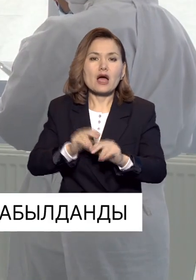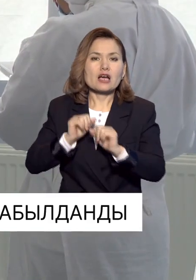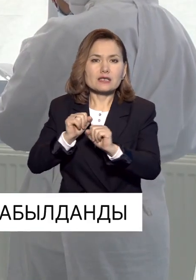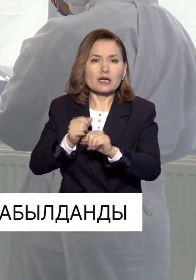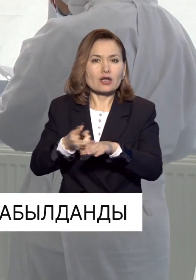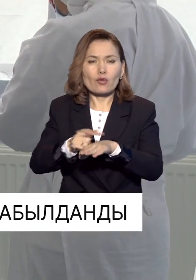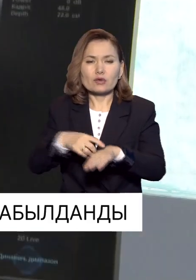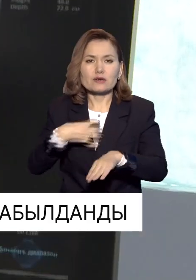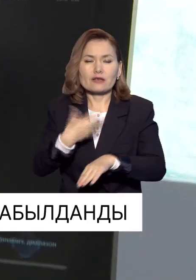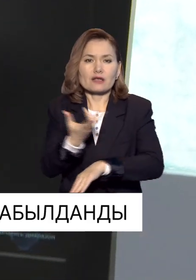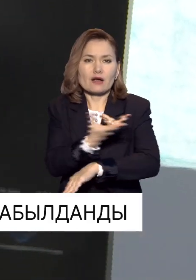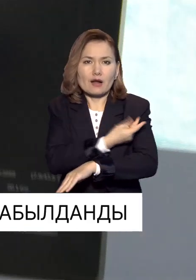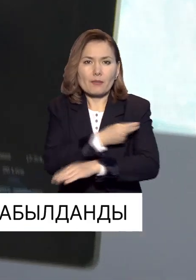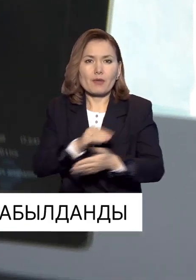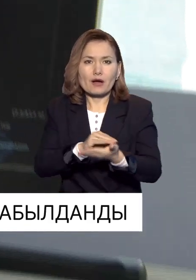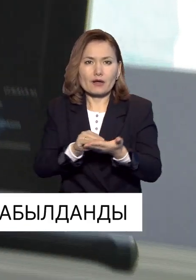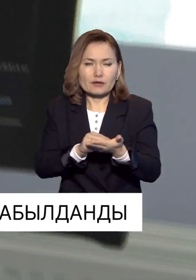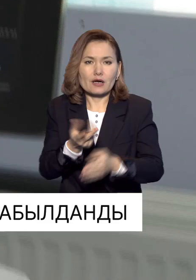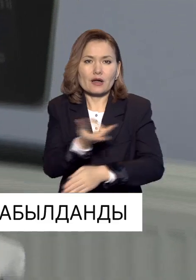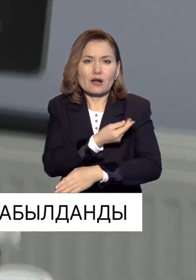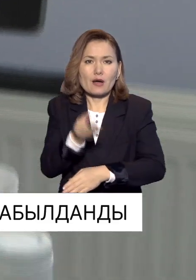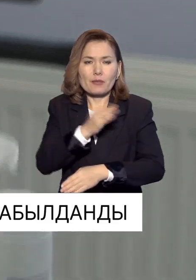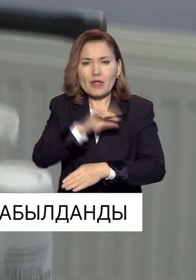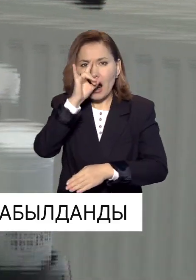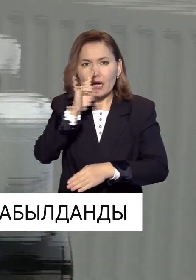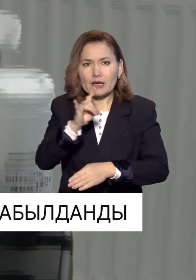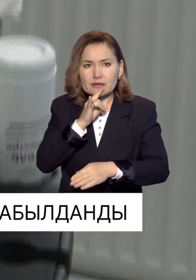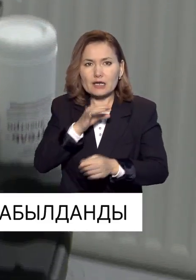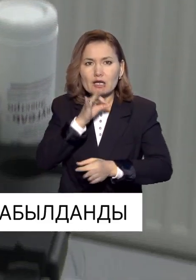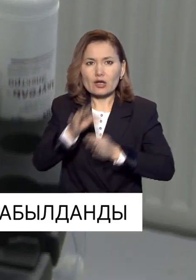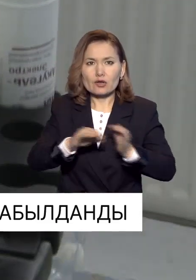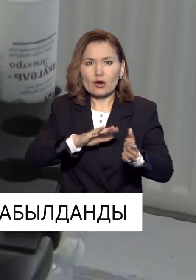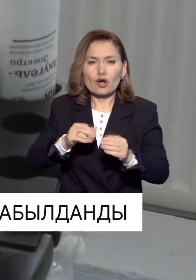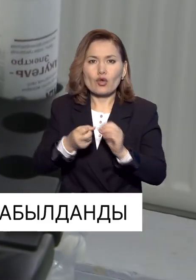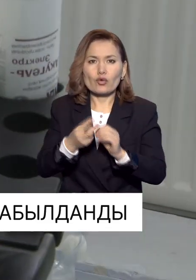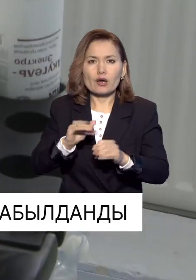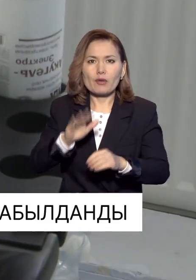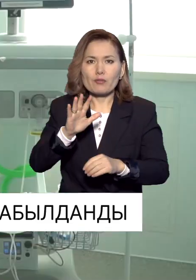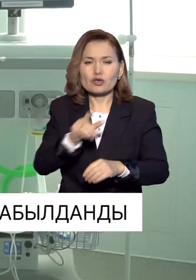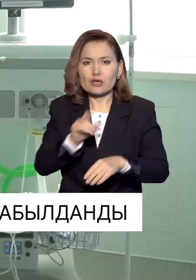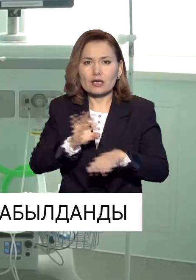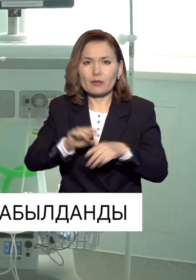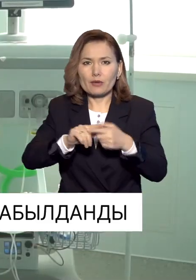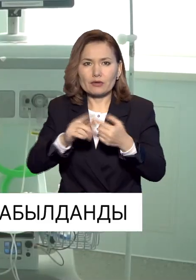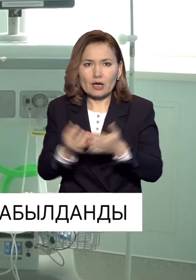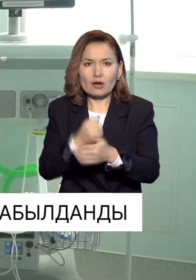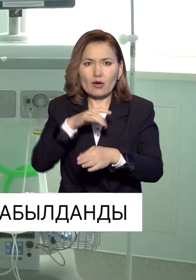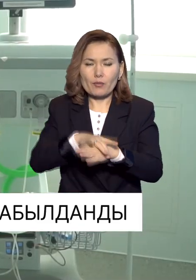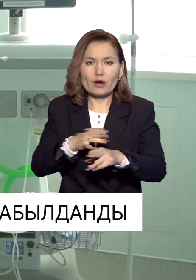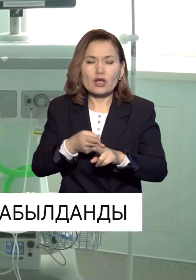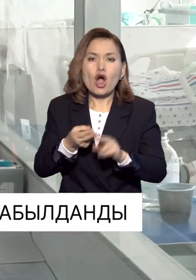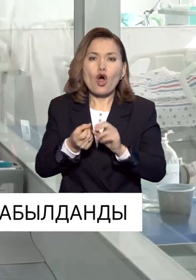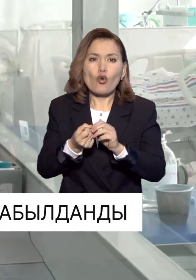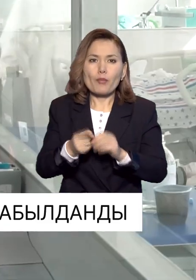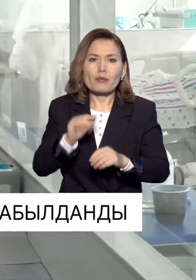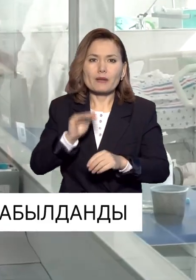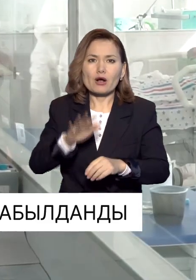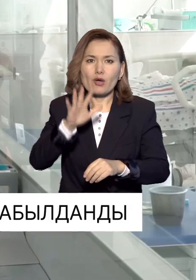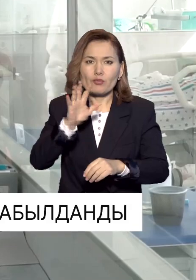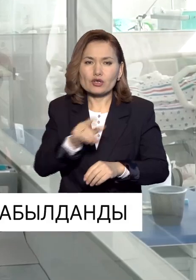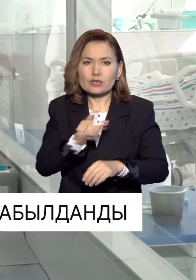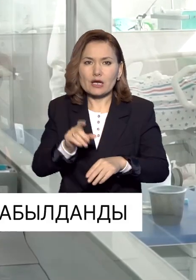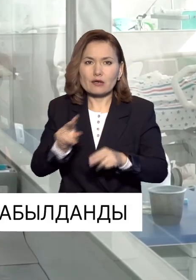және ревакцинация. Жалпы ел аумағында өткен тәулікте 12,500-ден аса адам ауруға шалдықса, осы аралықта 11,500-ден